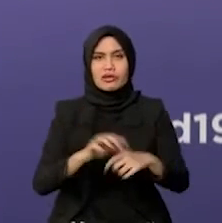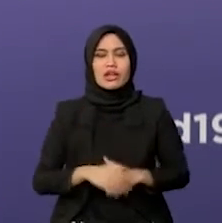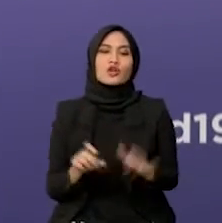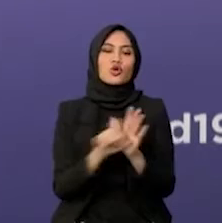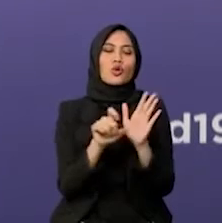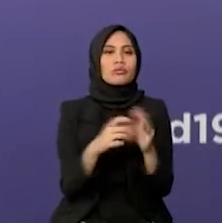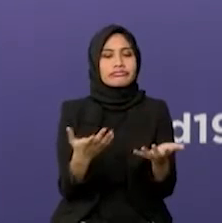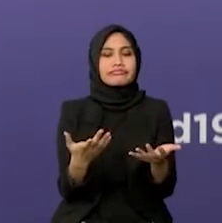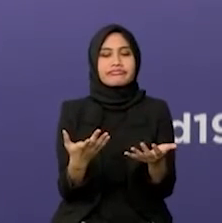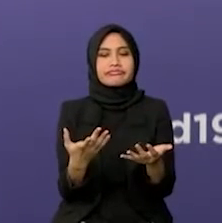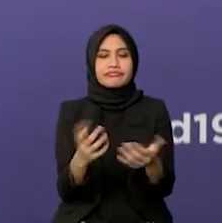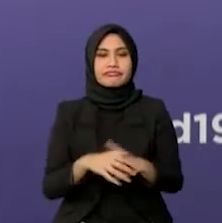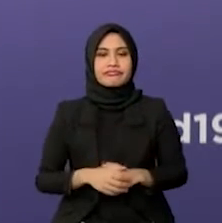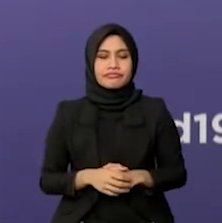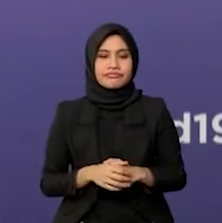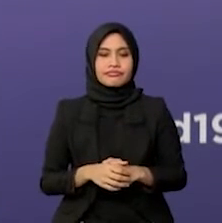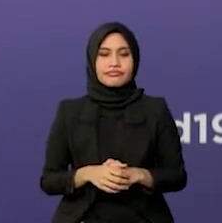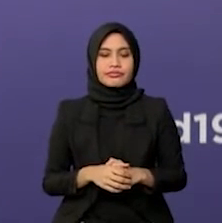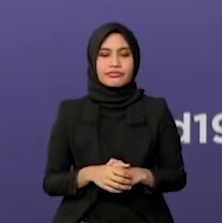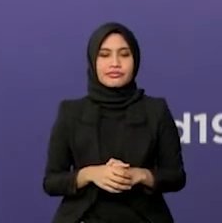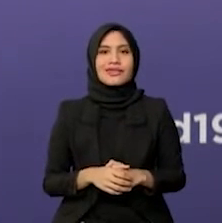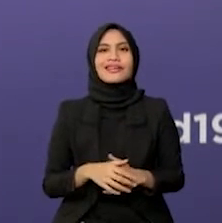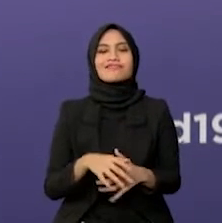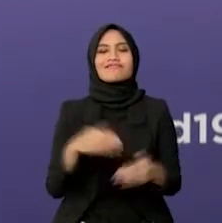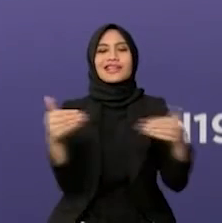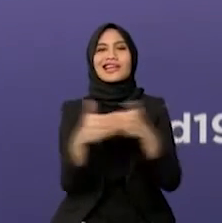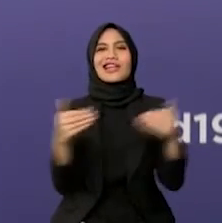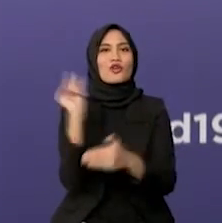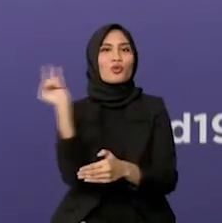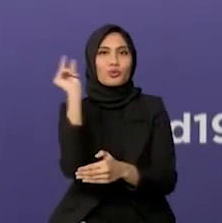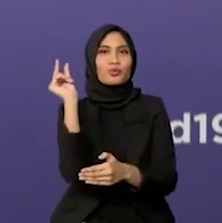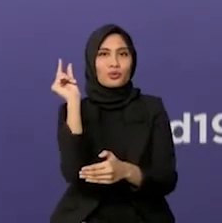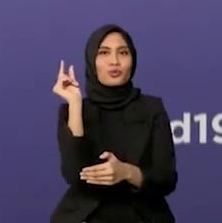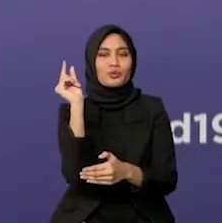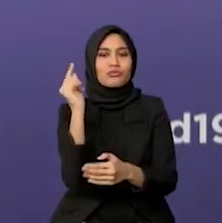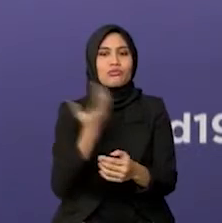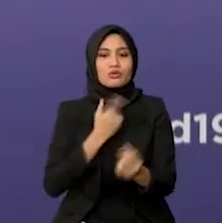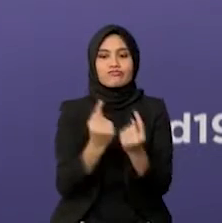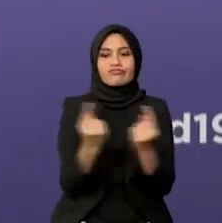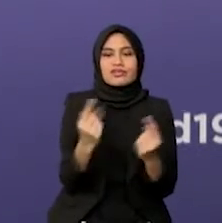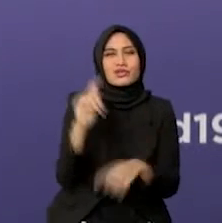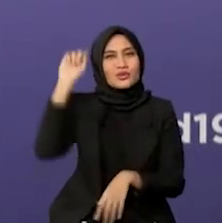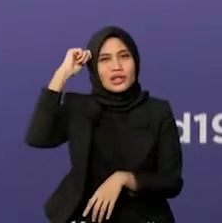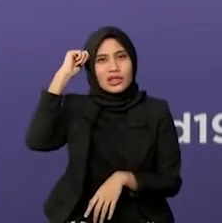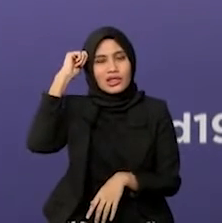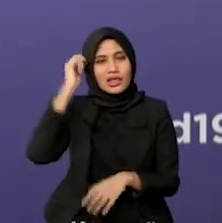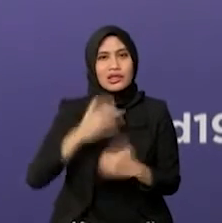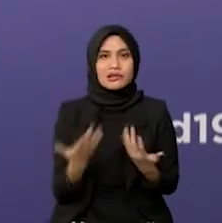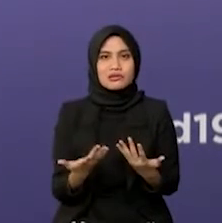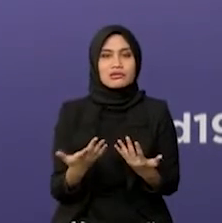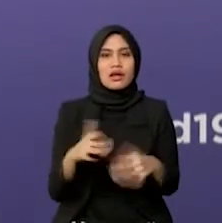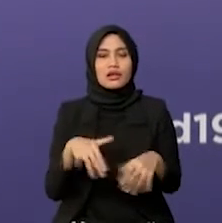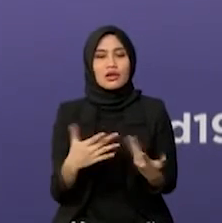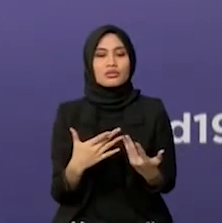misalnya berada di kendaraan umum berada di pintu masuk dari